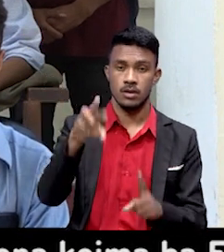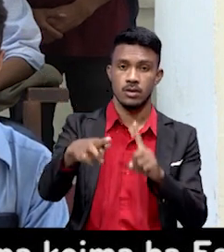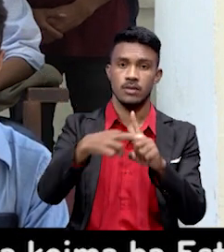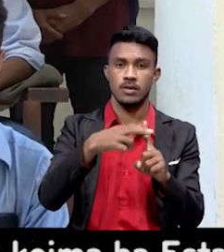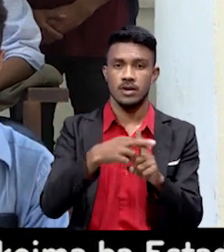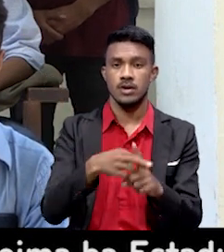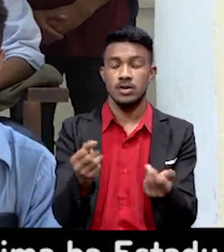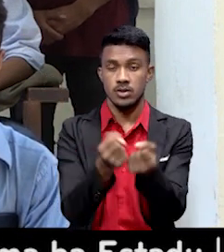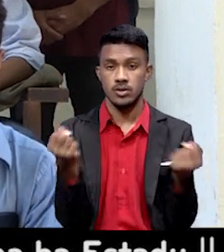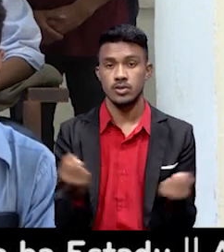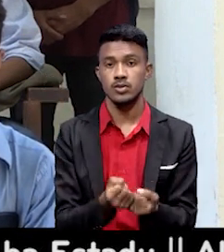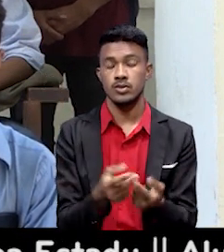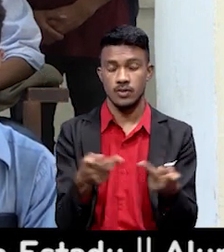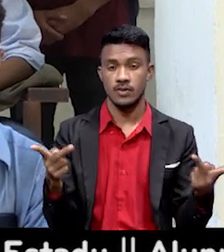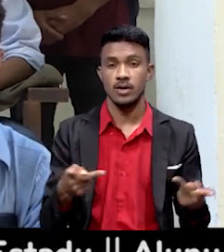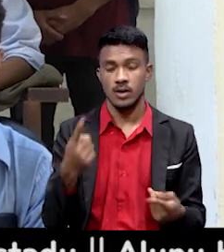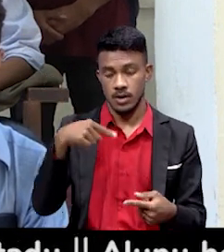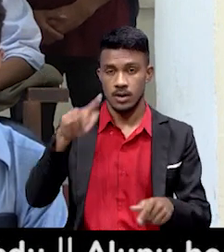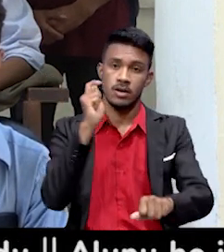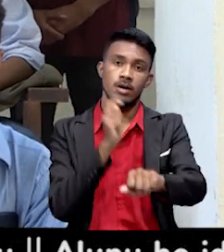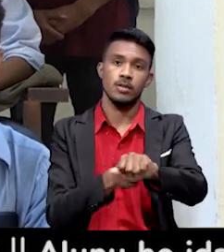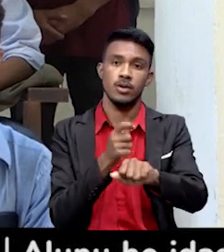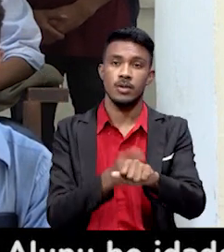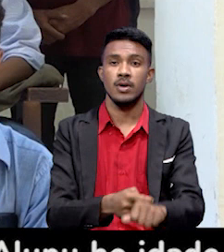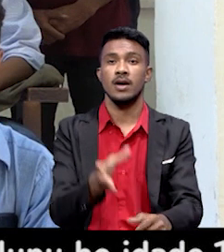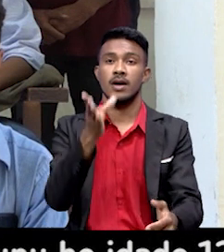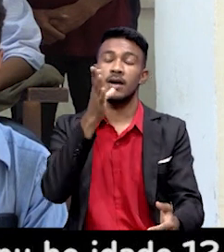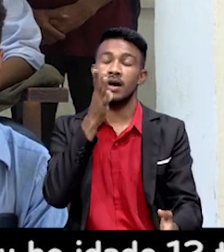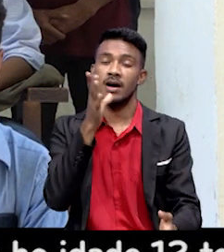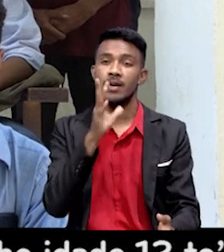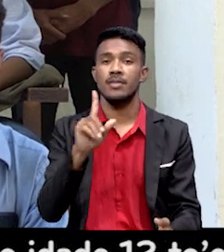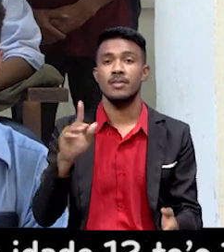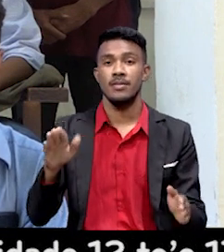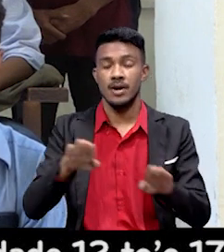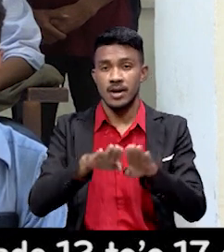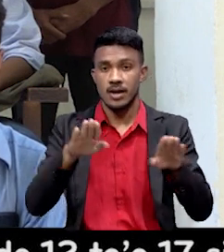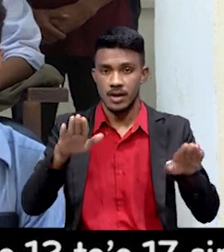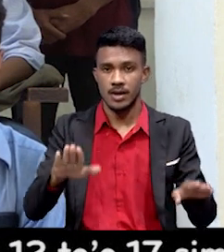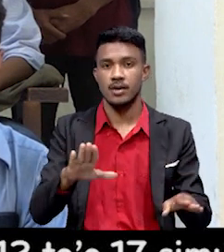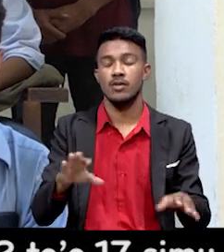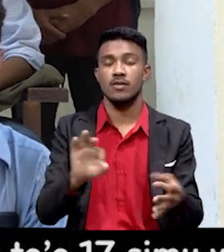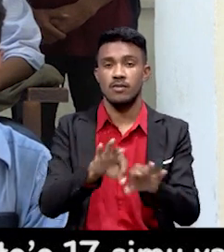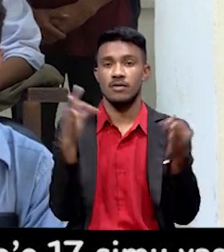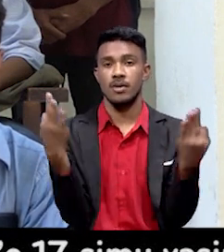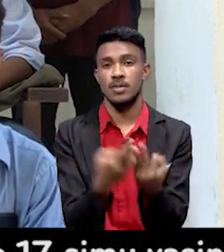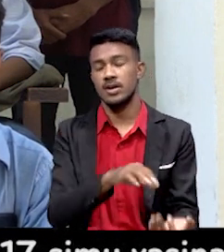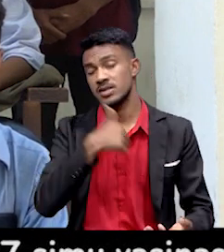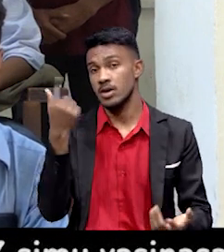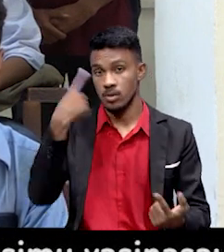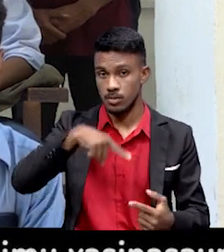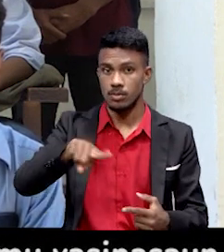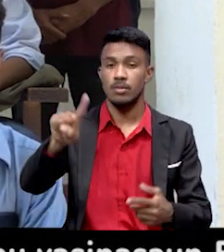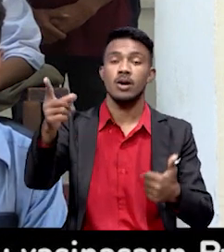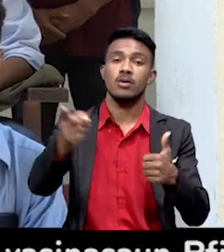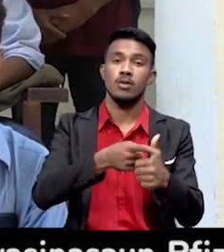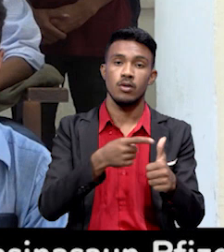refere. Iha momento ne ba ni inankik fu familia sira seluk bauluk cemitério, ni amankik